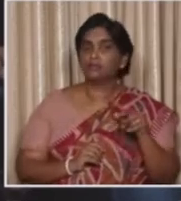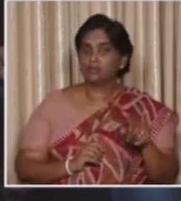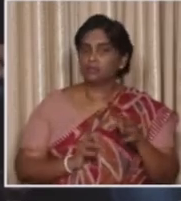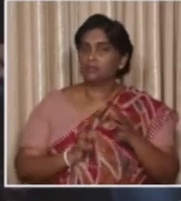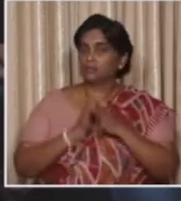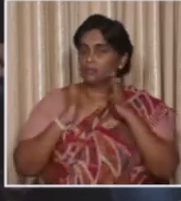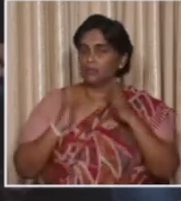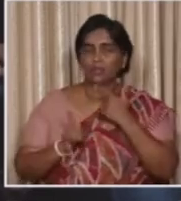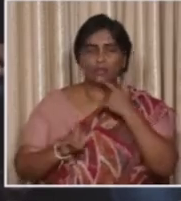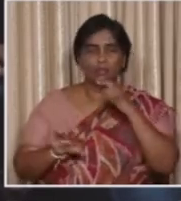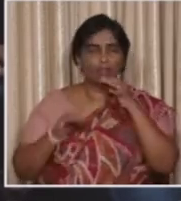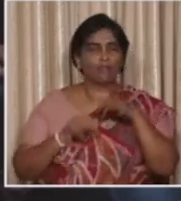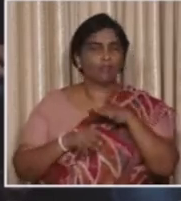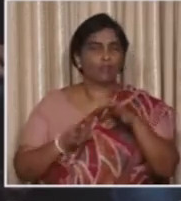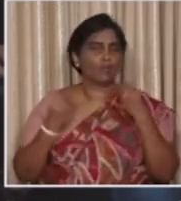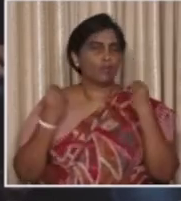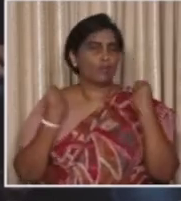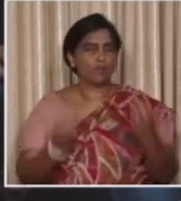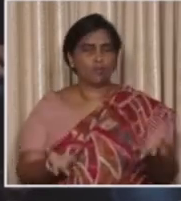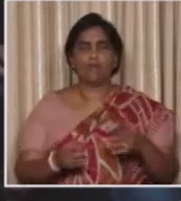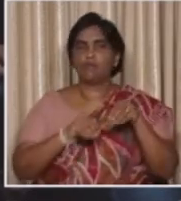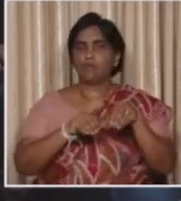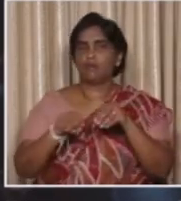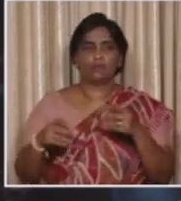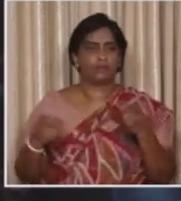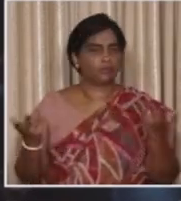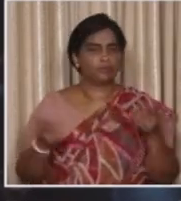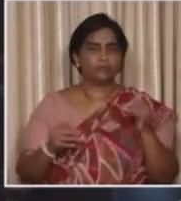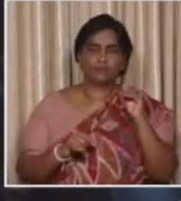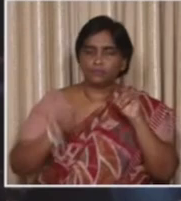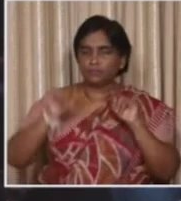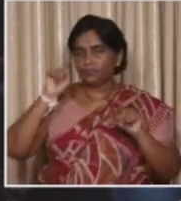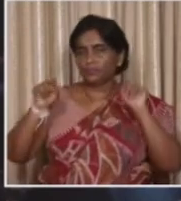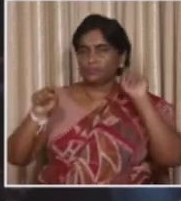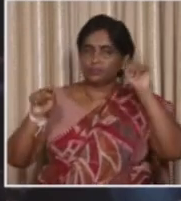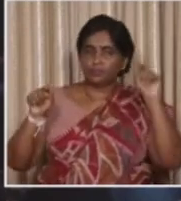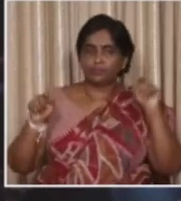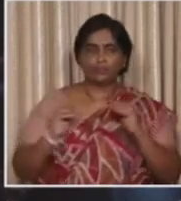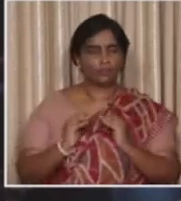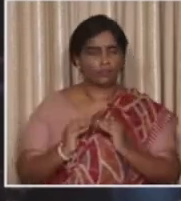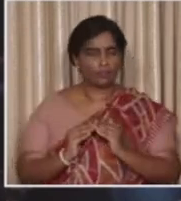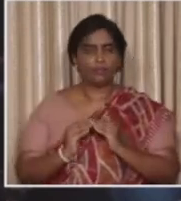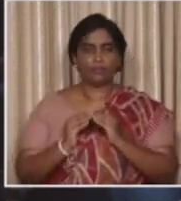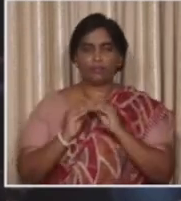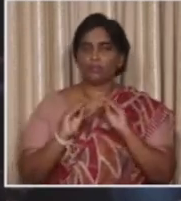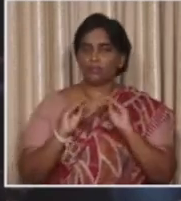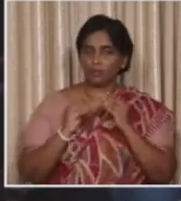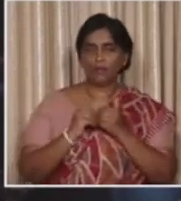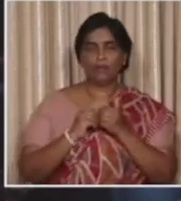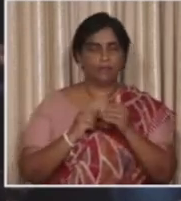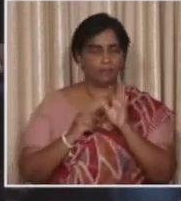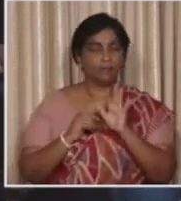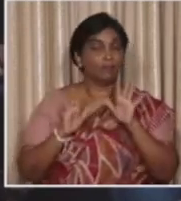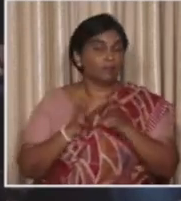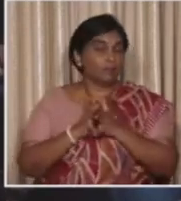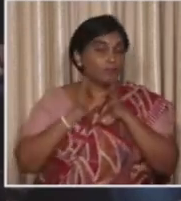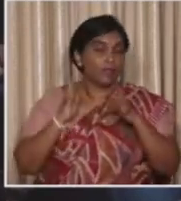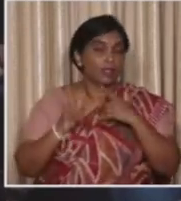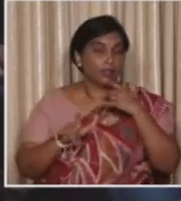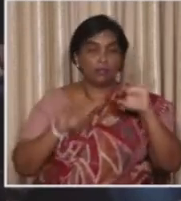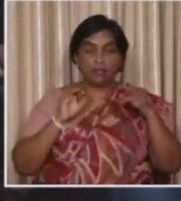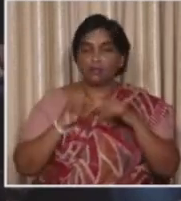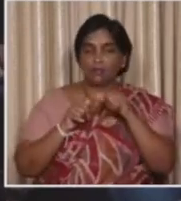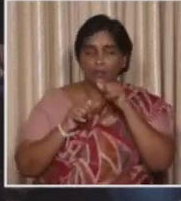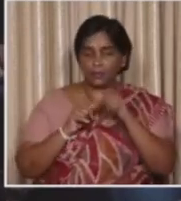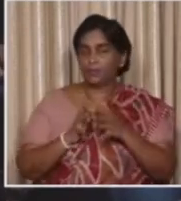බොහෝ වතු මුඩු බිම් බවට පත් වෙලා තියෙනවා. සමහර තැනක දෙහික සංවර්ධනය කළා යන් පවත්වගෙන යනවා. නමුත් බොහෝ වතු